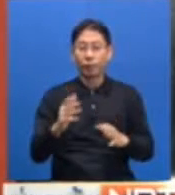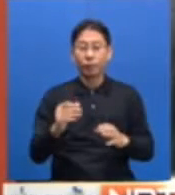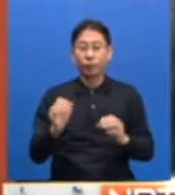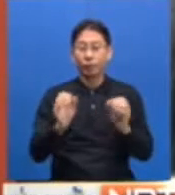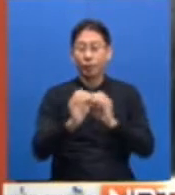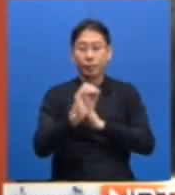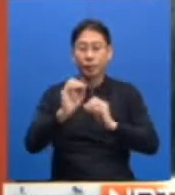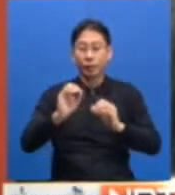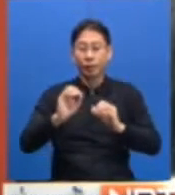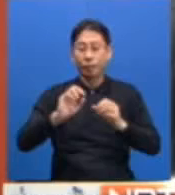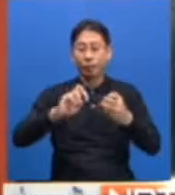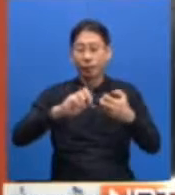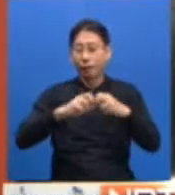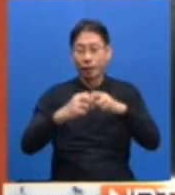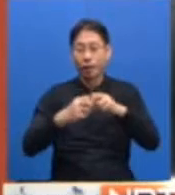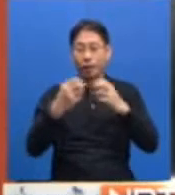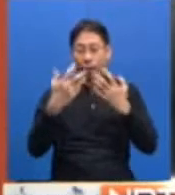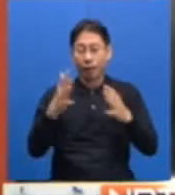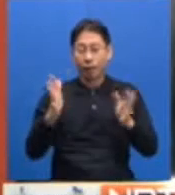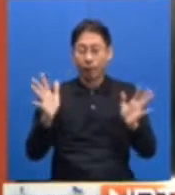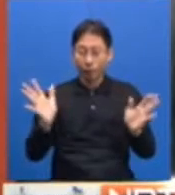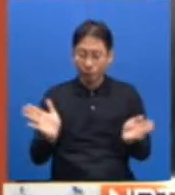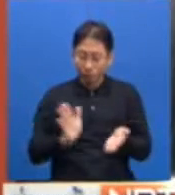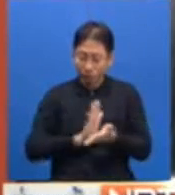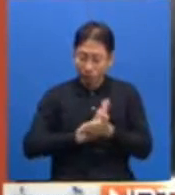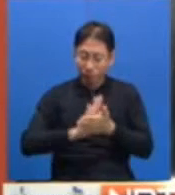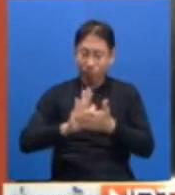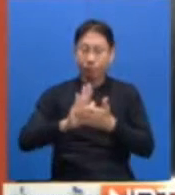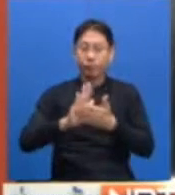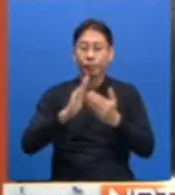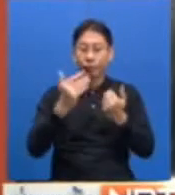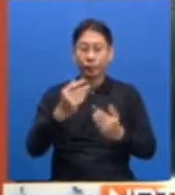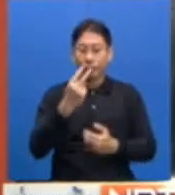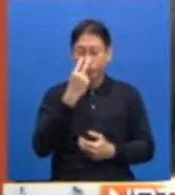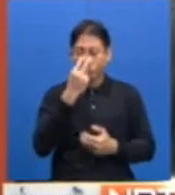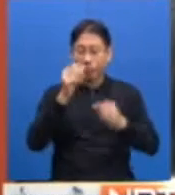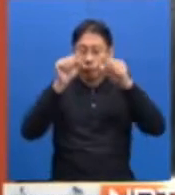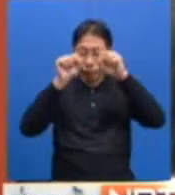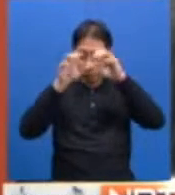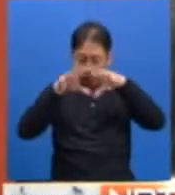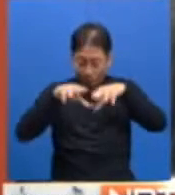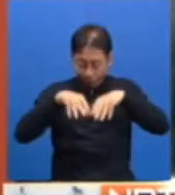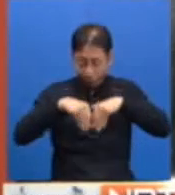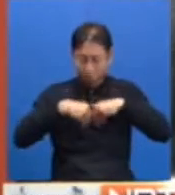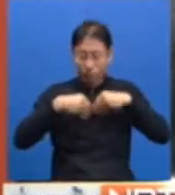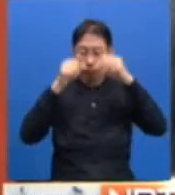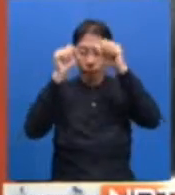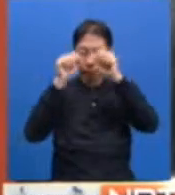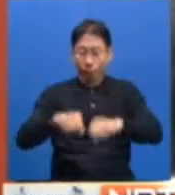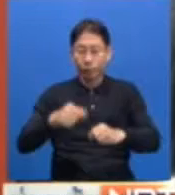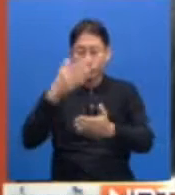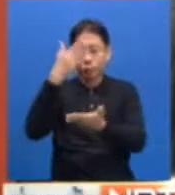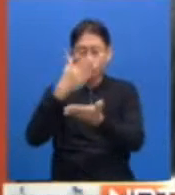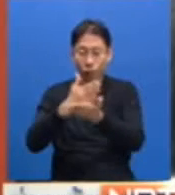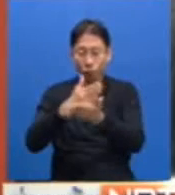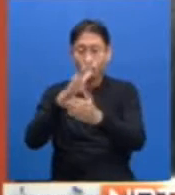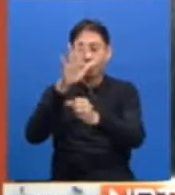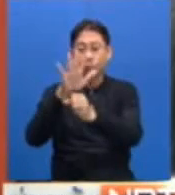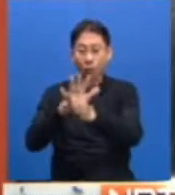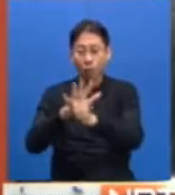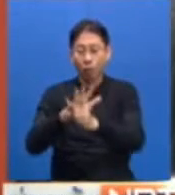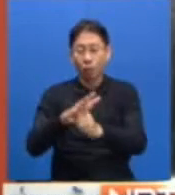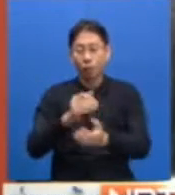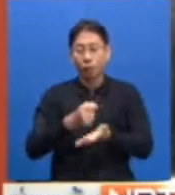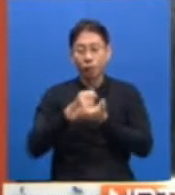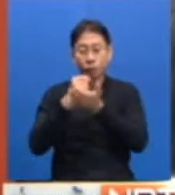ไม่มีความจำเป็นอีกต่อไปก็จะ เห็นสมควรแล้วว่าจะยุติศูนย์ปฏิบัติการนะฮะศูนย์ฉุก